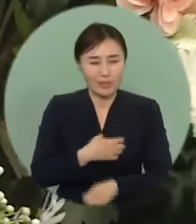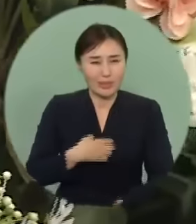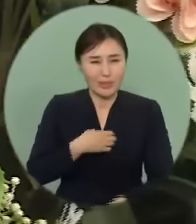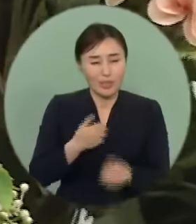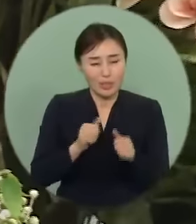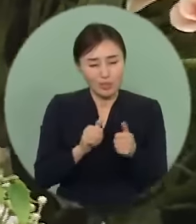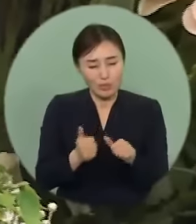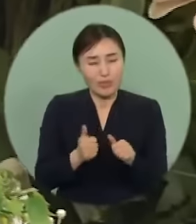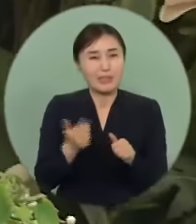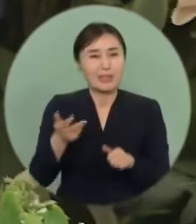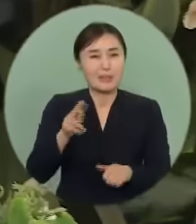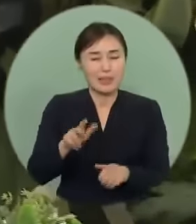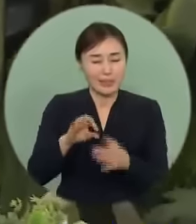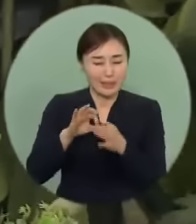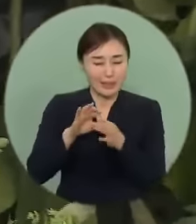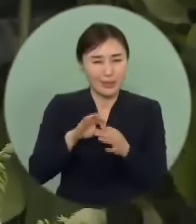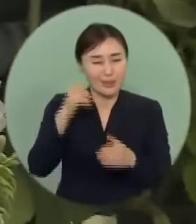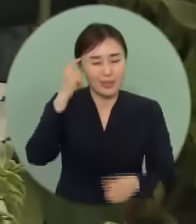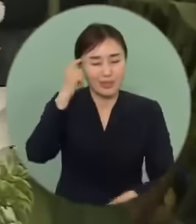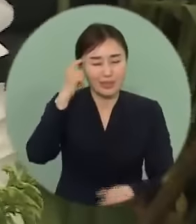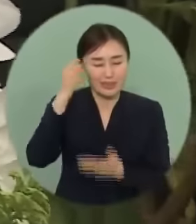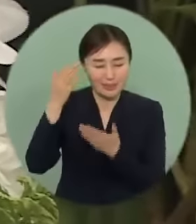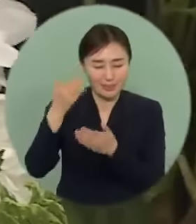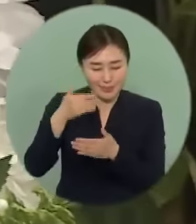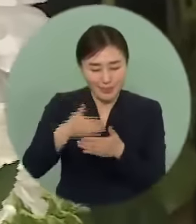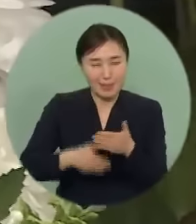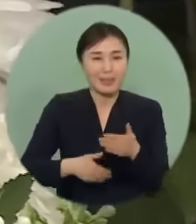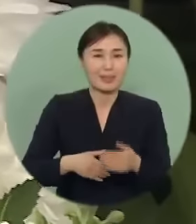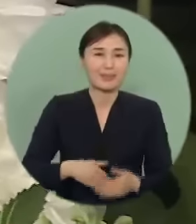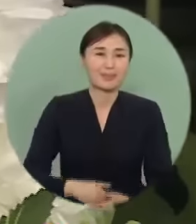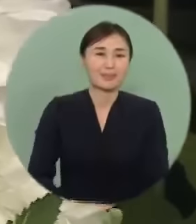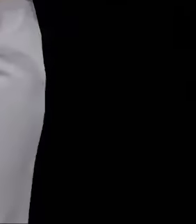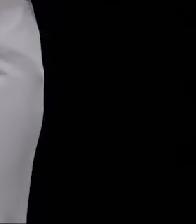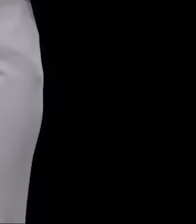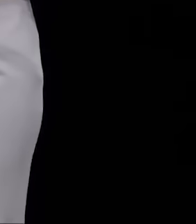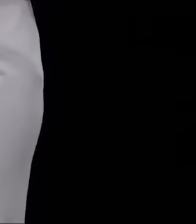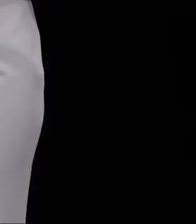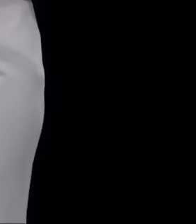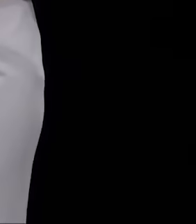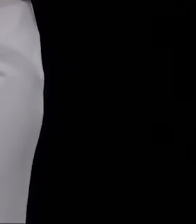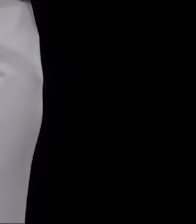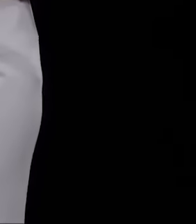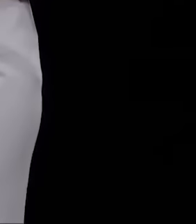이어지고 있습니다. MBC 뉴스 천홍입니다.